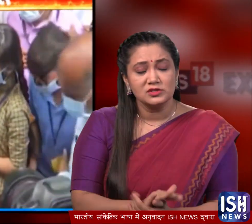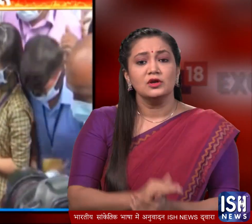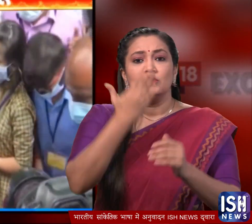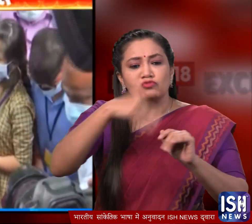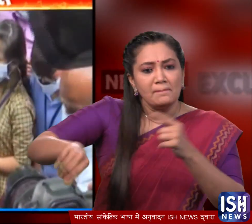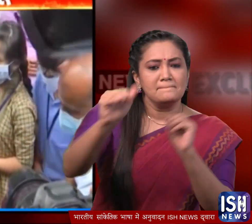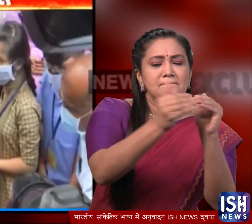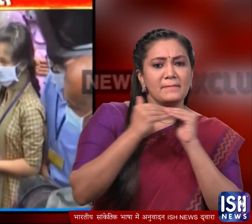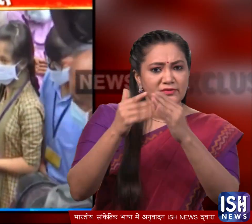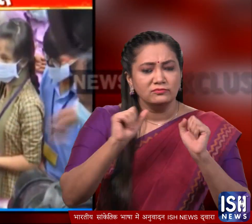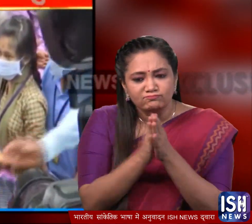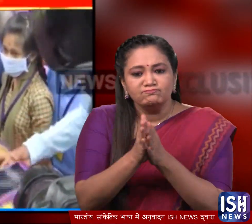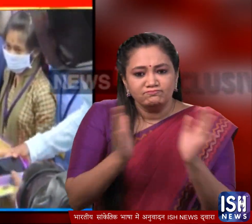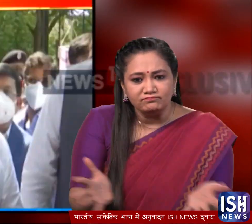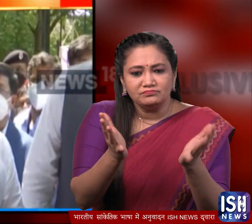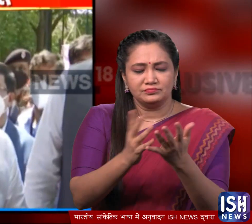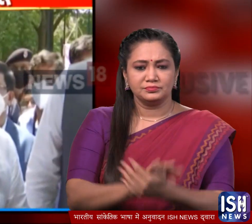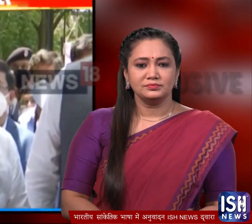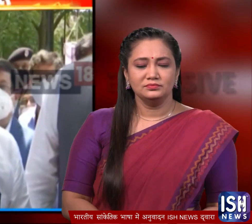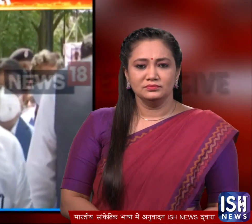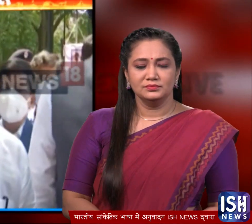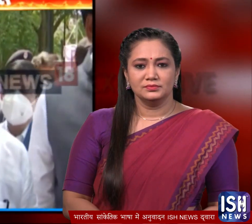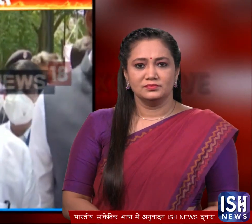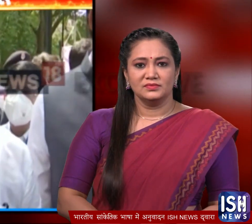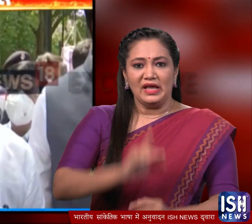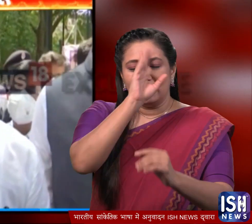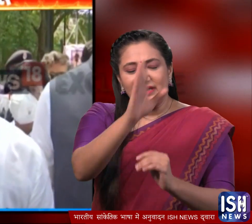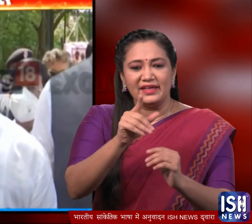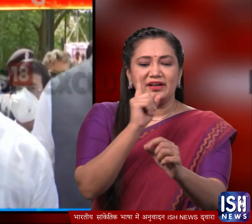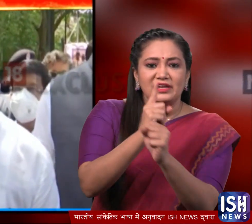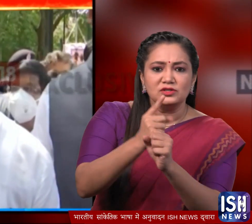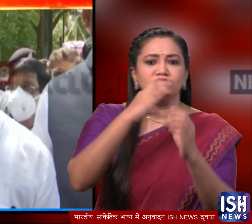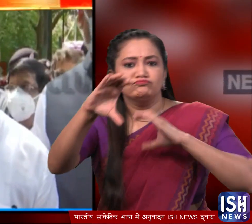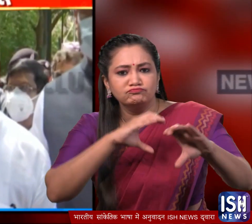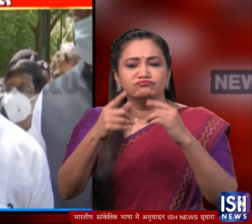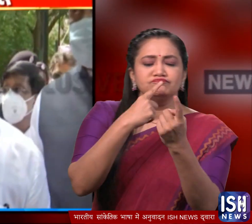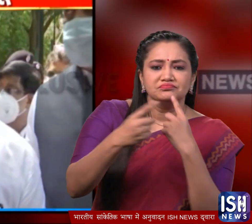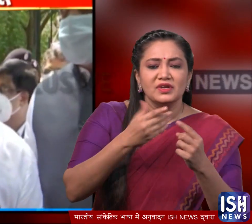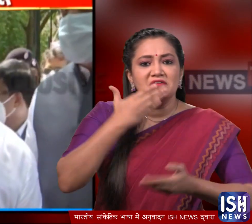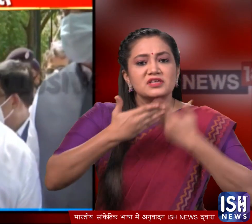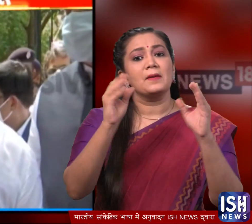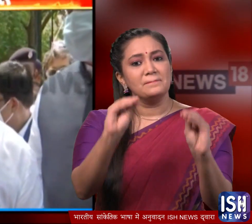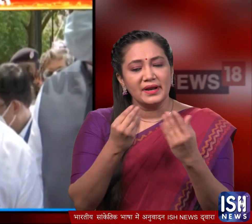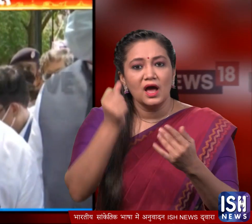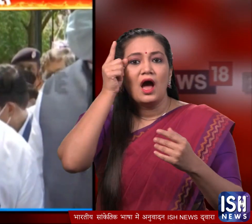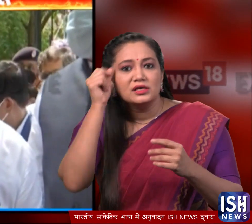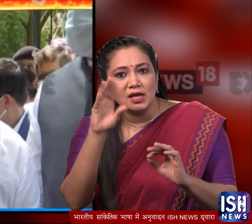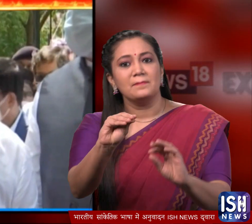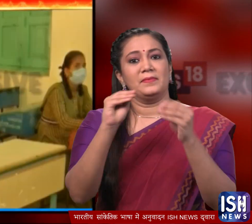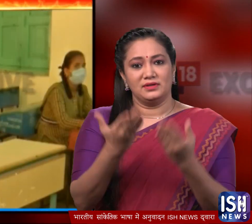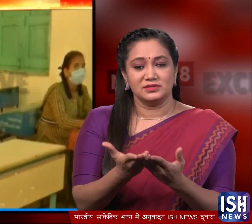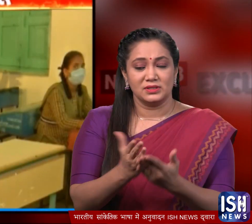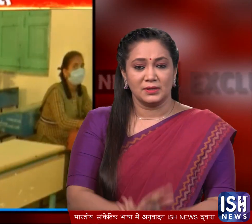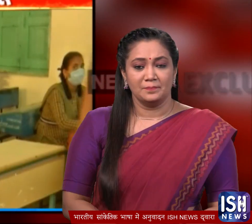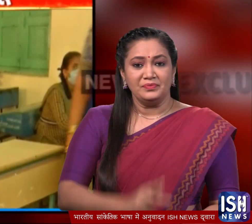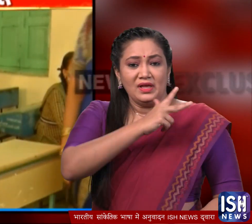उन्होंने बच्चों से मुलाकात की और उनका हौसला बढ़ाया। 1-to-1 डायरेक्ट डायलॉग विद द टीचर्स, टीचिंग विल बी बेटर, अंडरस्टैंडिंग विल बी